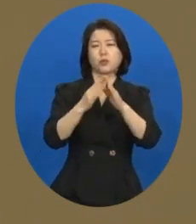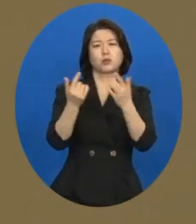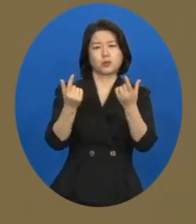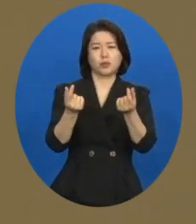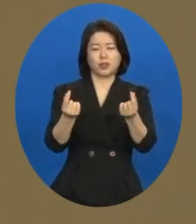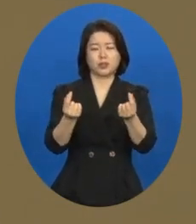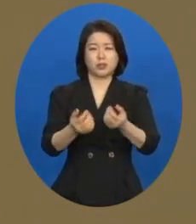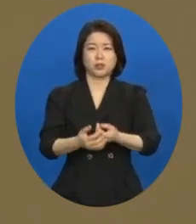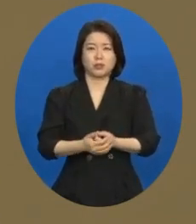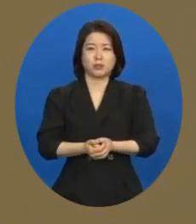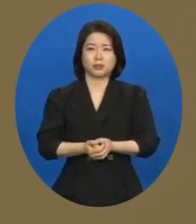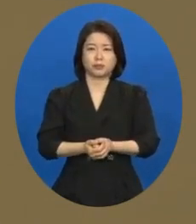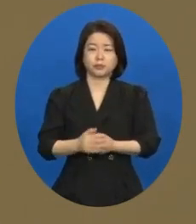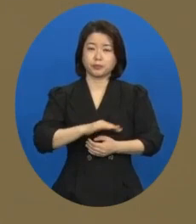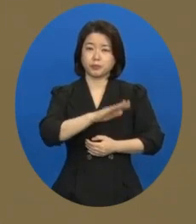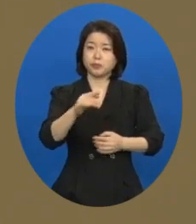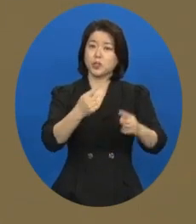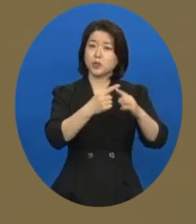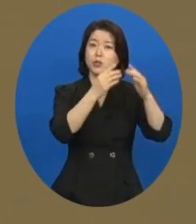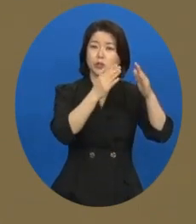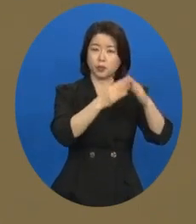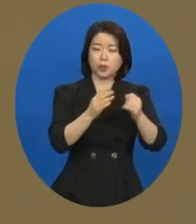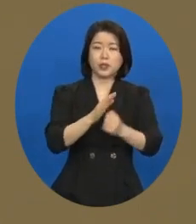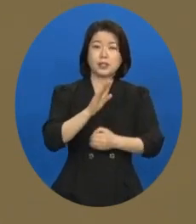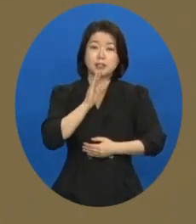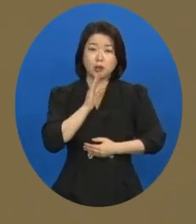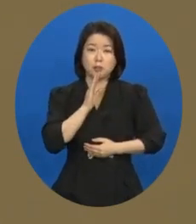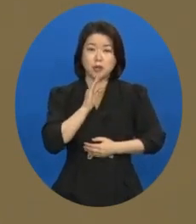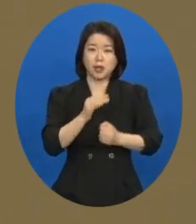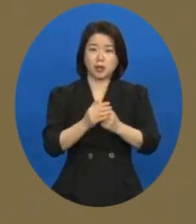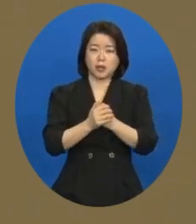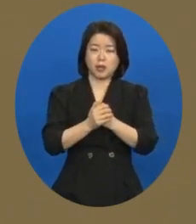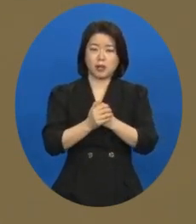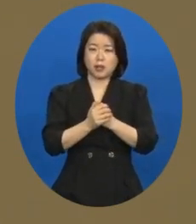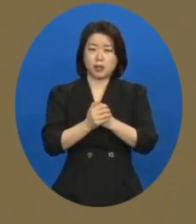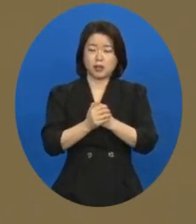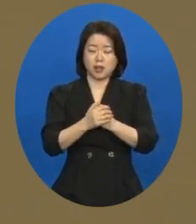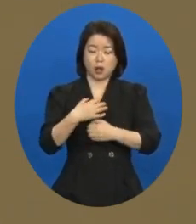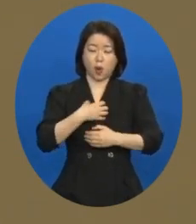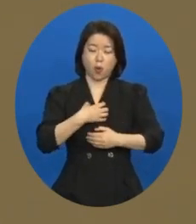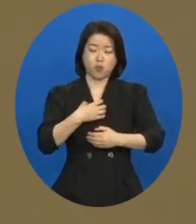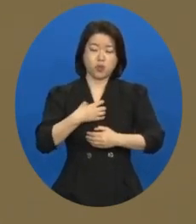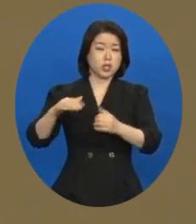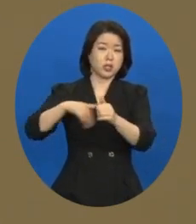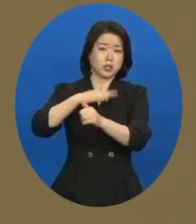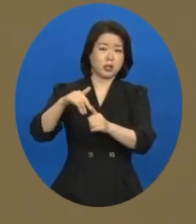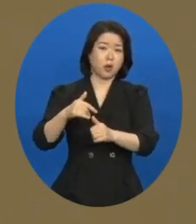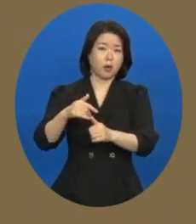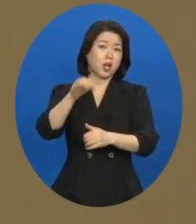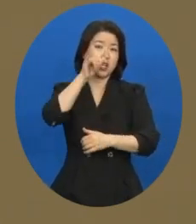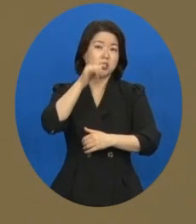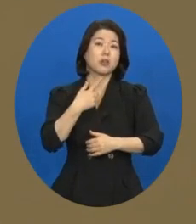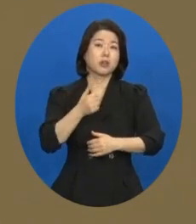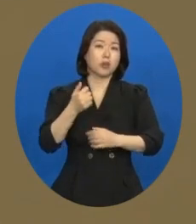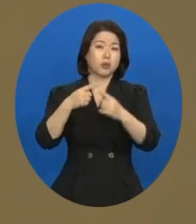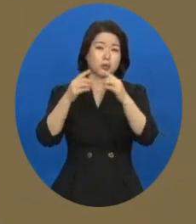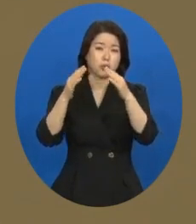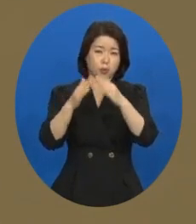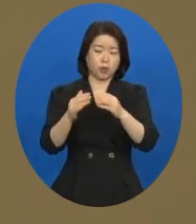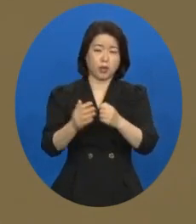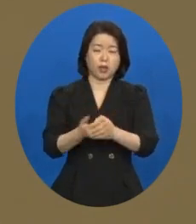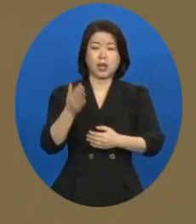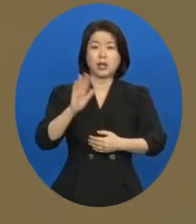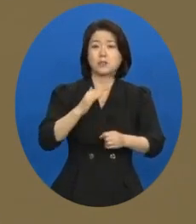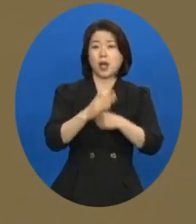마찬가지입니다. 우리 교회는 정말 절대절명의 위기 상황에 있었던 교회입니다. 하나님의